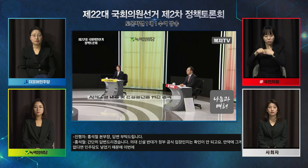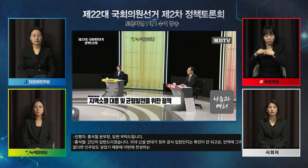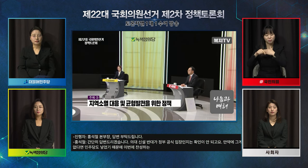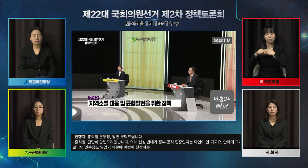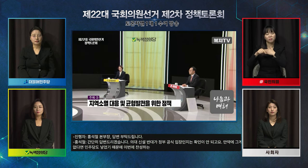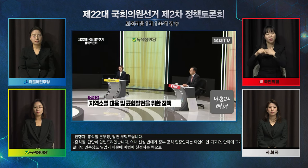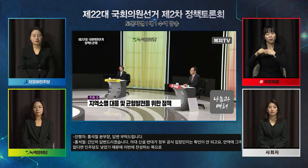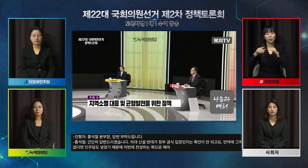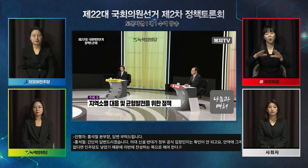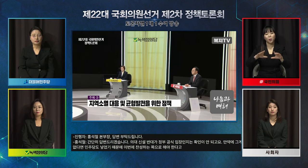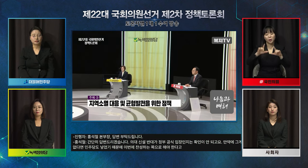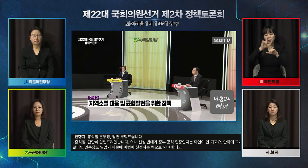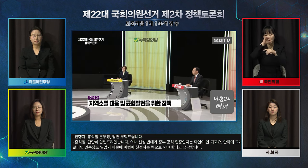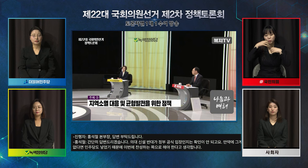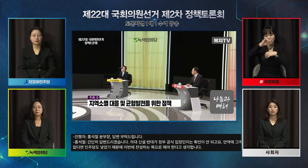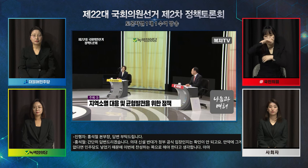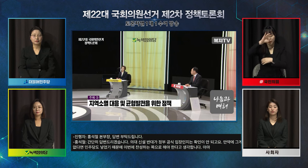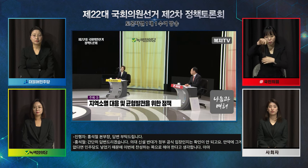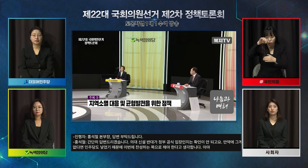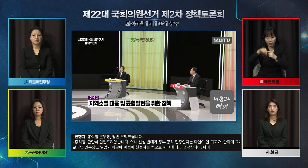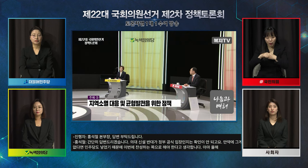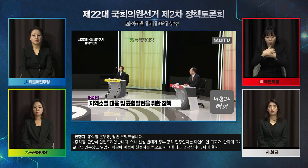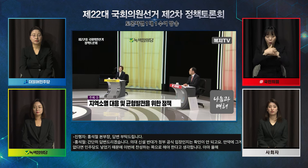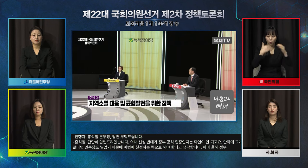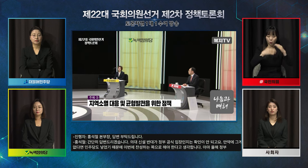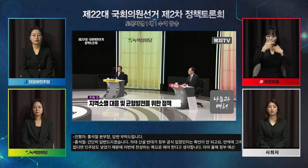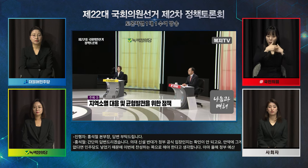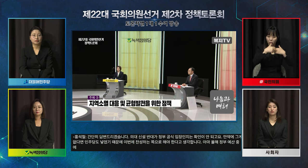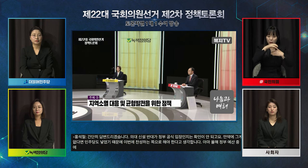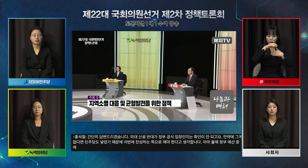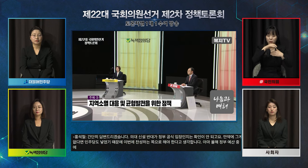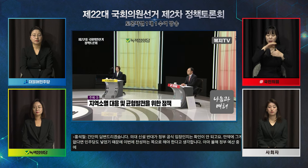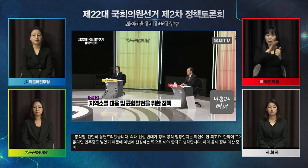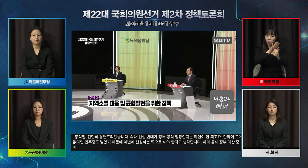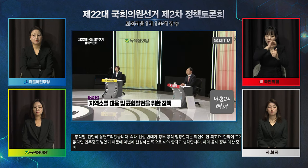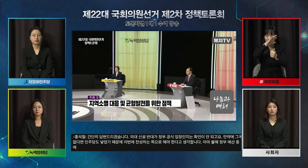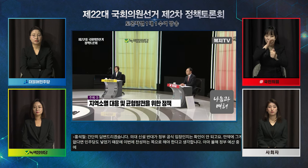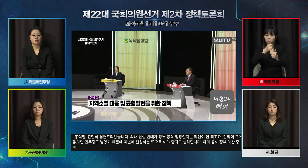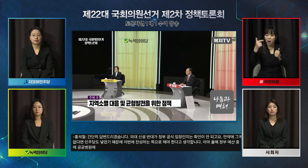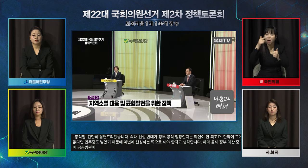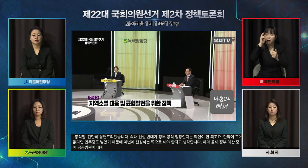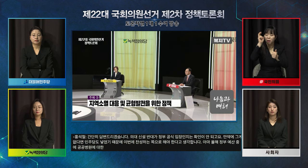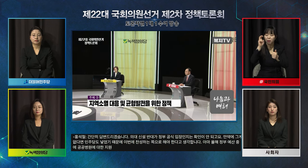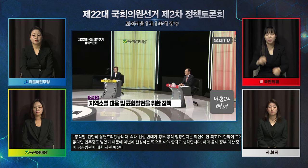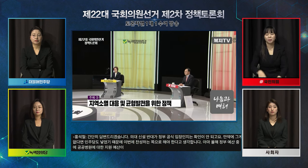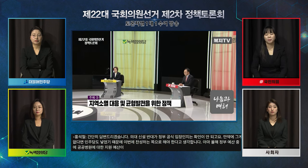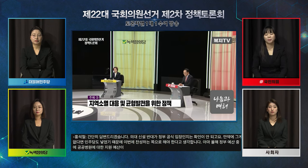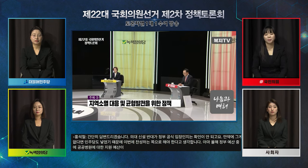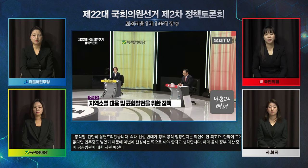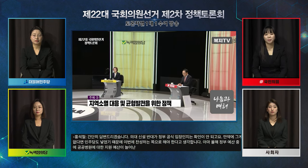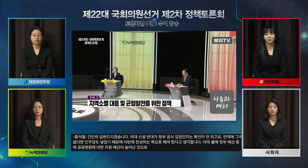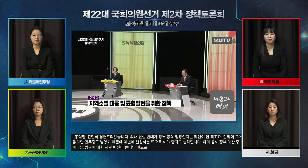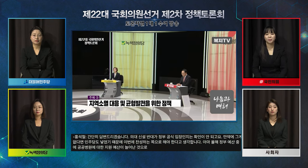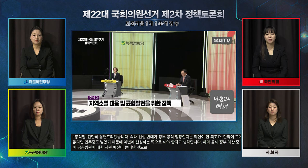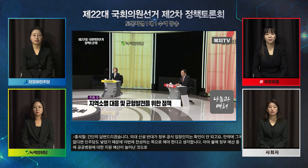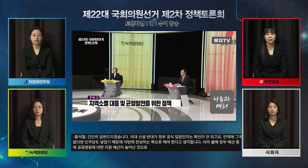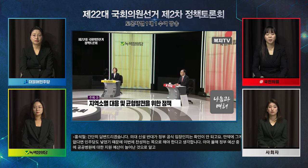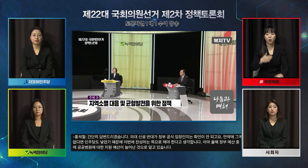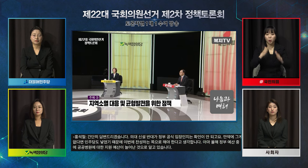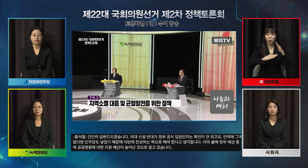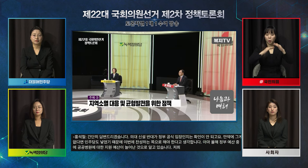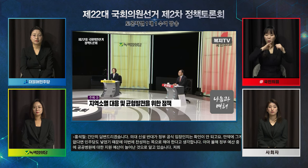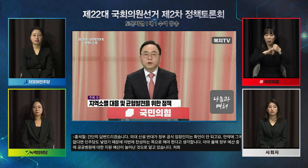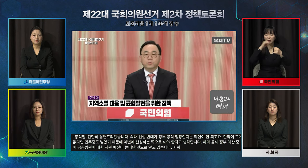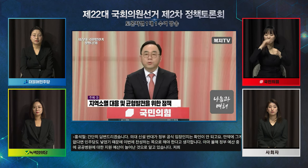아마 올해 정부 예산 중에 공공병원에 대한 지원 예산이 좀 늘어난 것으로 알고 있습니다. 저희 공약이